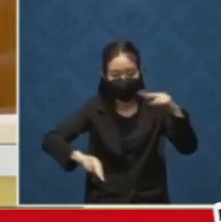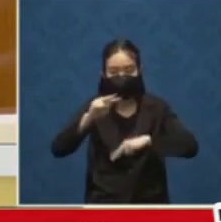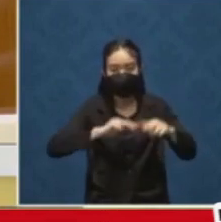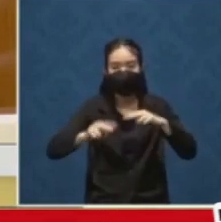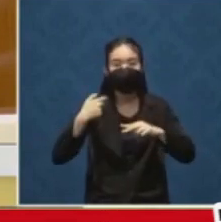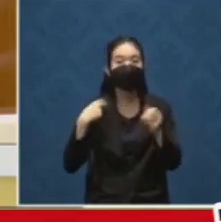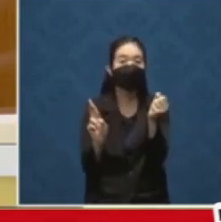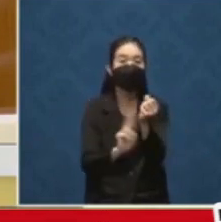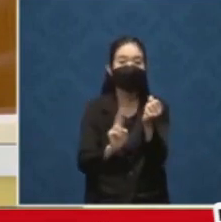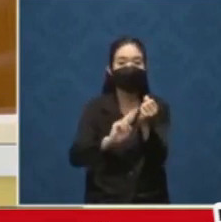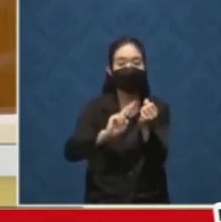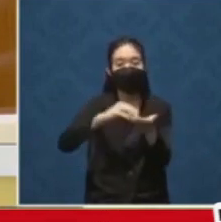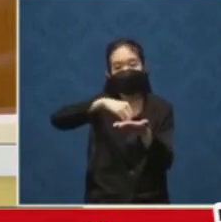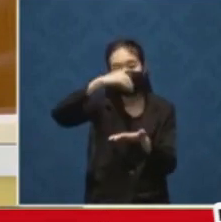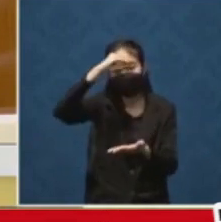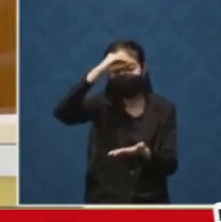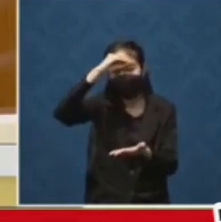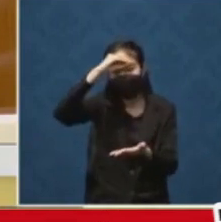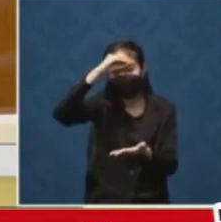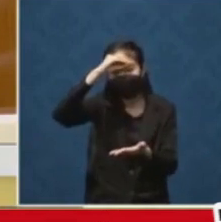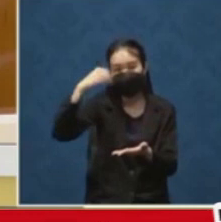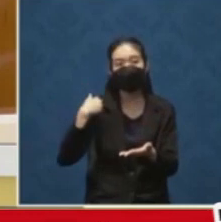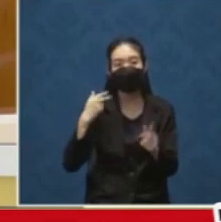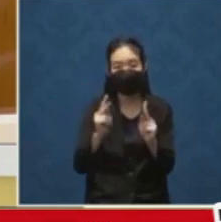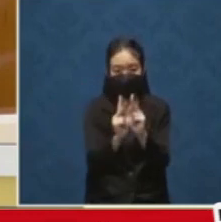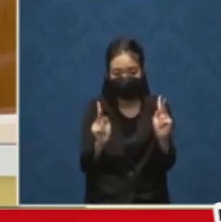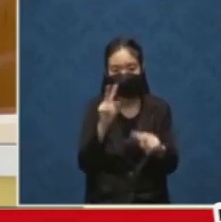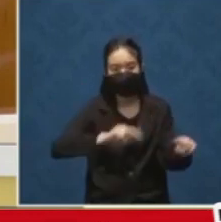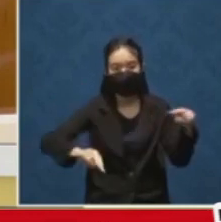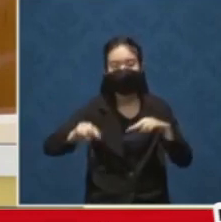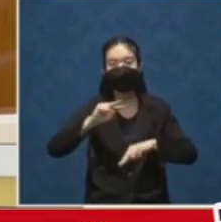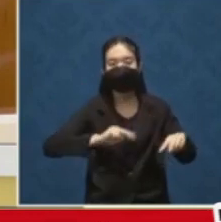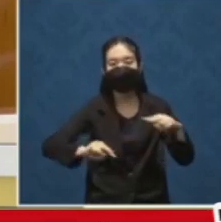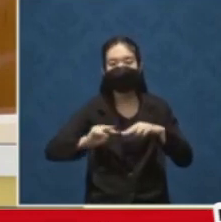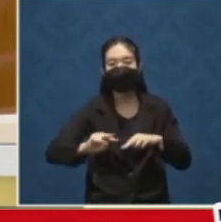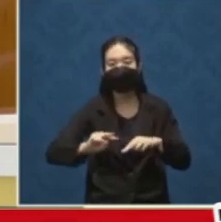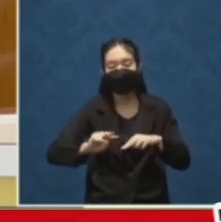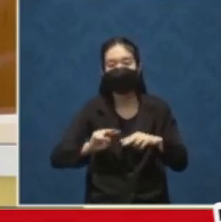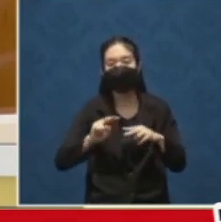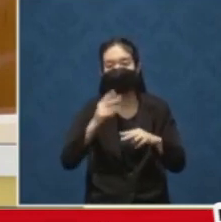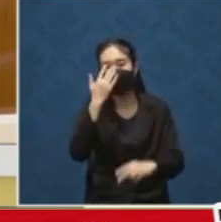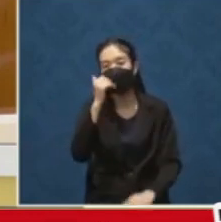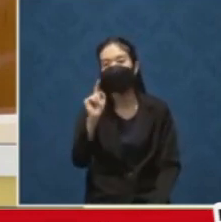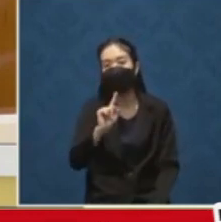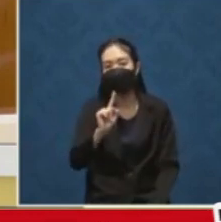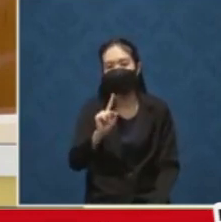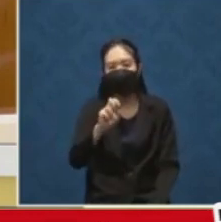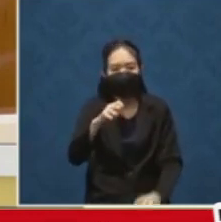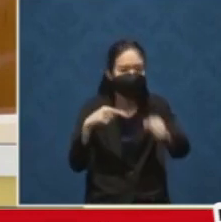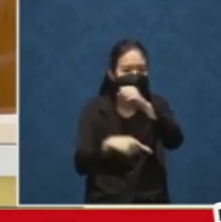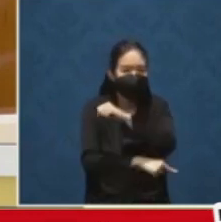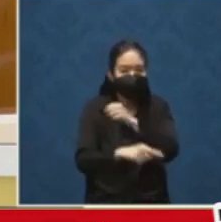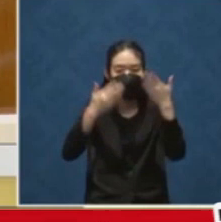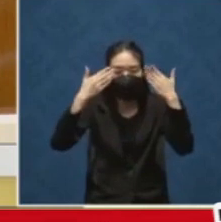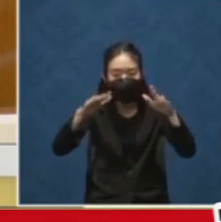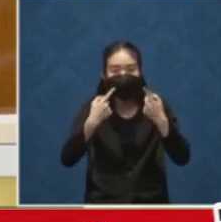ทษครั ก็มีท่านรองผู้ชการการศึกษา มีตั้งกมาการสอบสวนขมาว่า ตรงนั่น